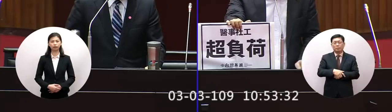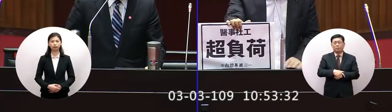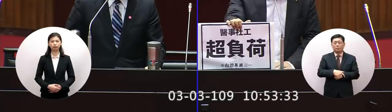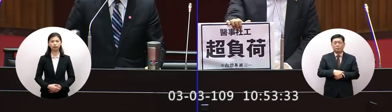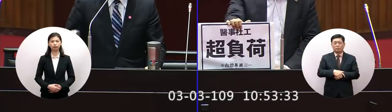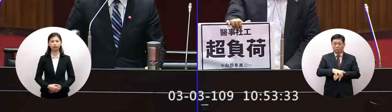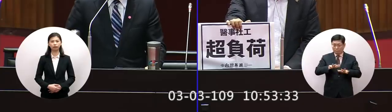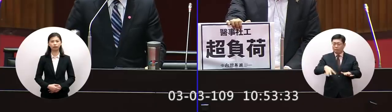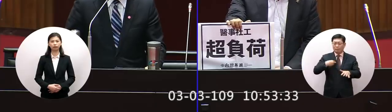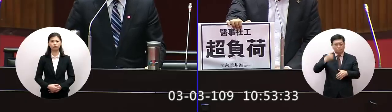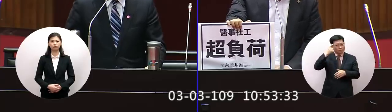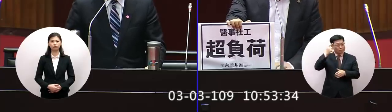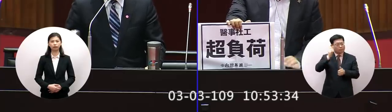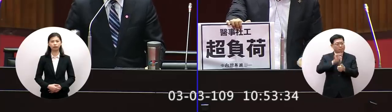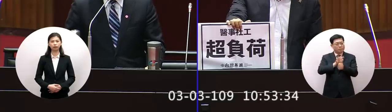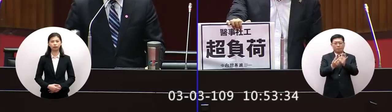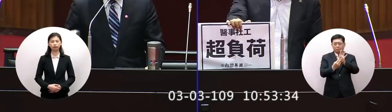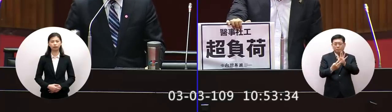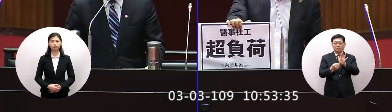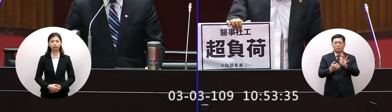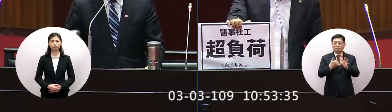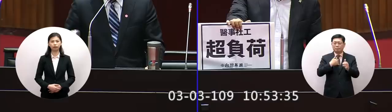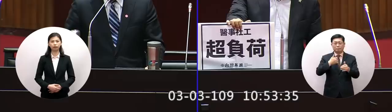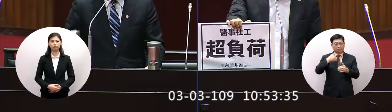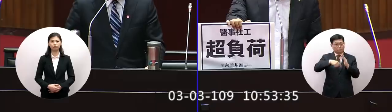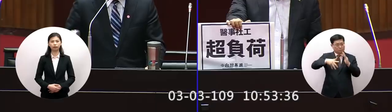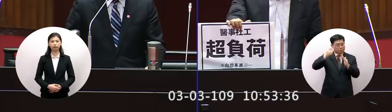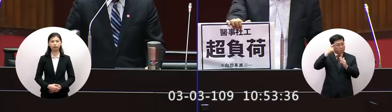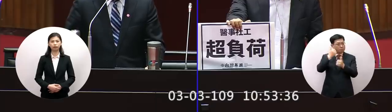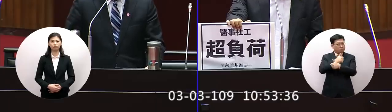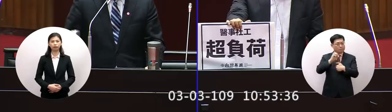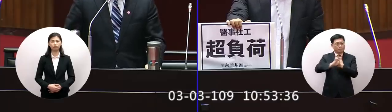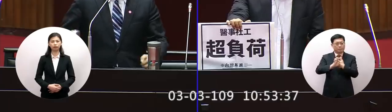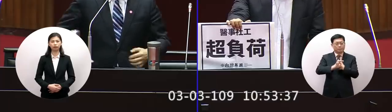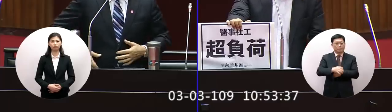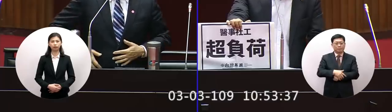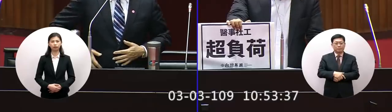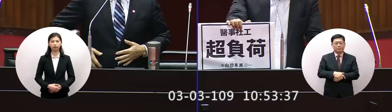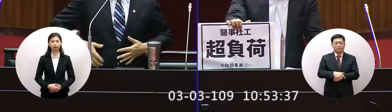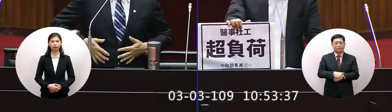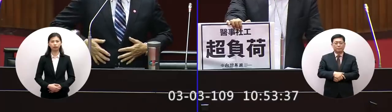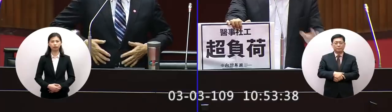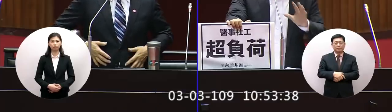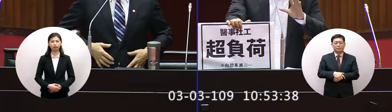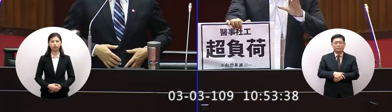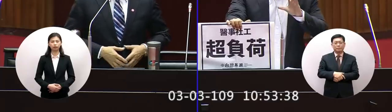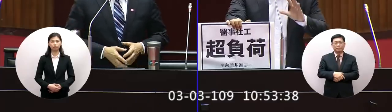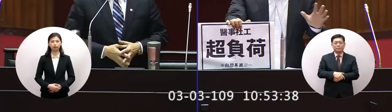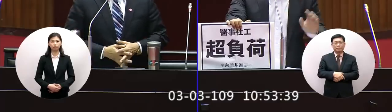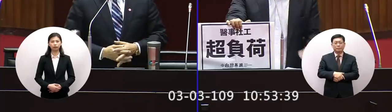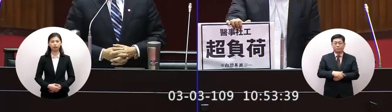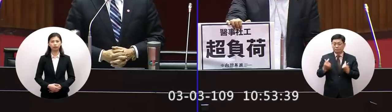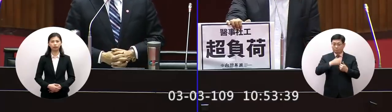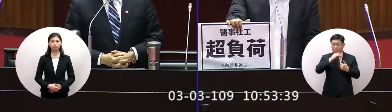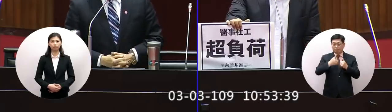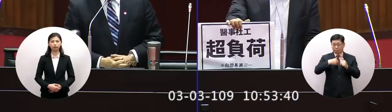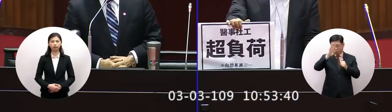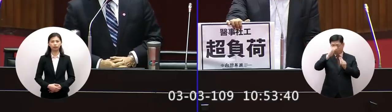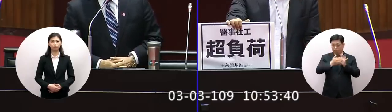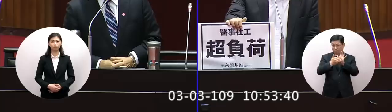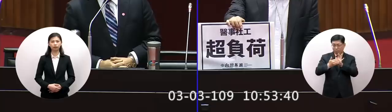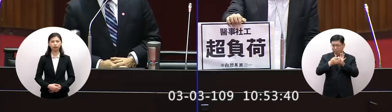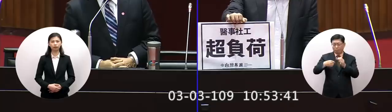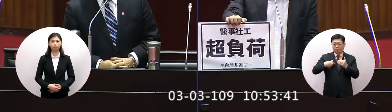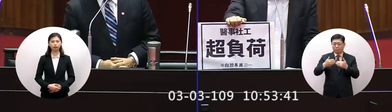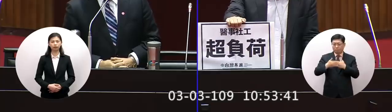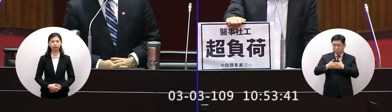所以呢，直接想要替因讲一挂话，啊，互院长参考看卖。这个。防疫的过程吼，